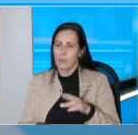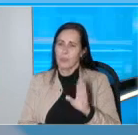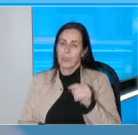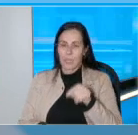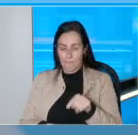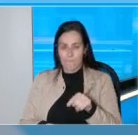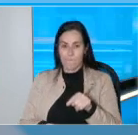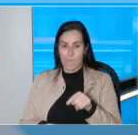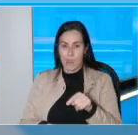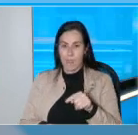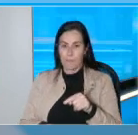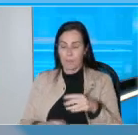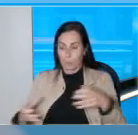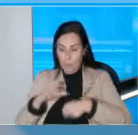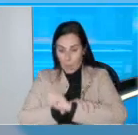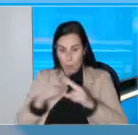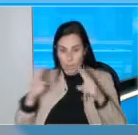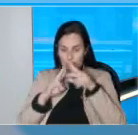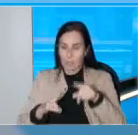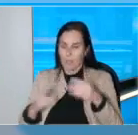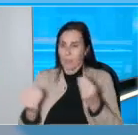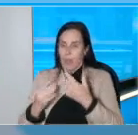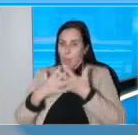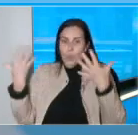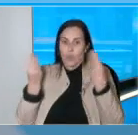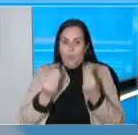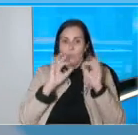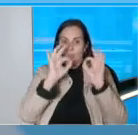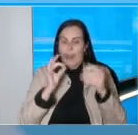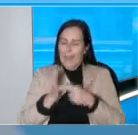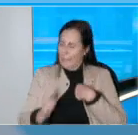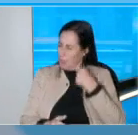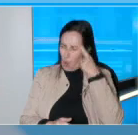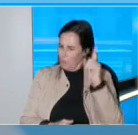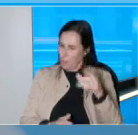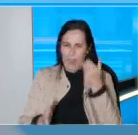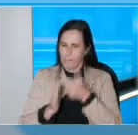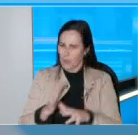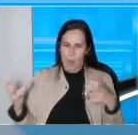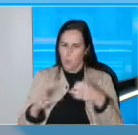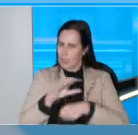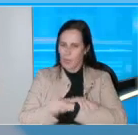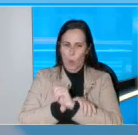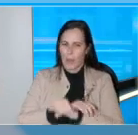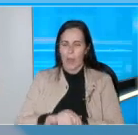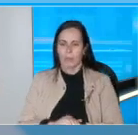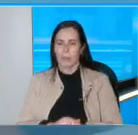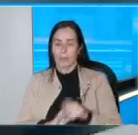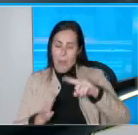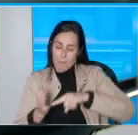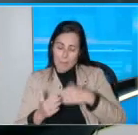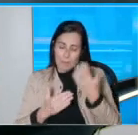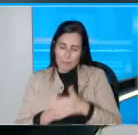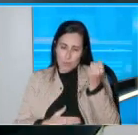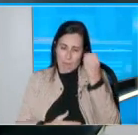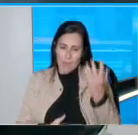במפרץ, ובפז'ה עצמה, זה גולת כותרת חיובית עבורם. לכן אני לא חושב שהם יוותרו על זה כל כך בקלות. כן, זאת אומרת שהמטרה בסוף